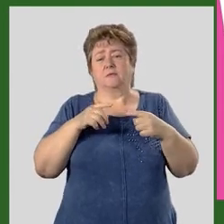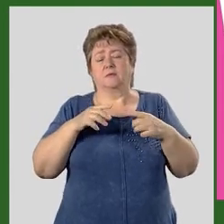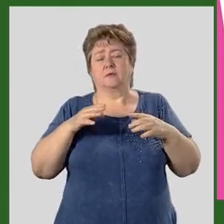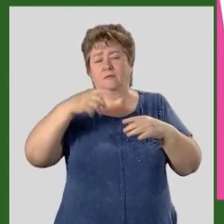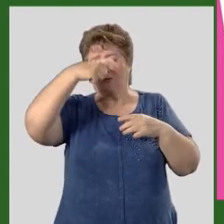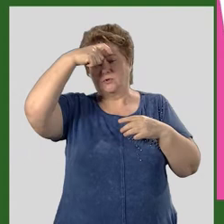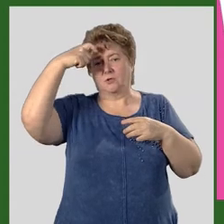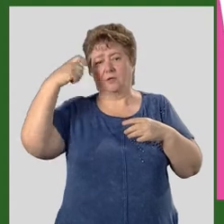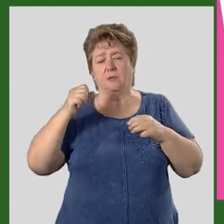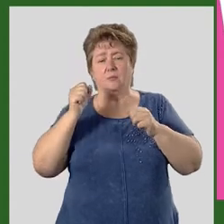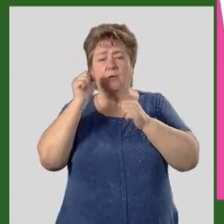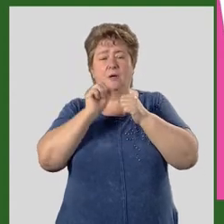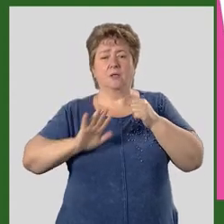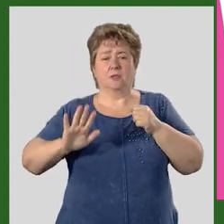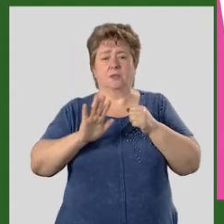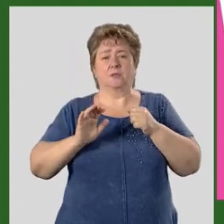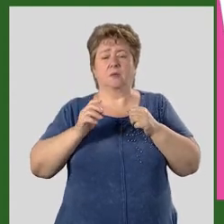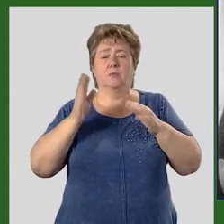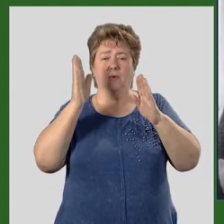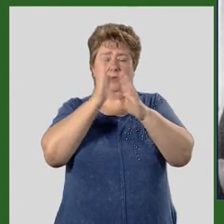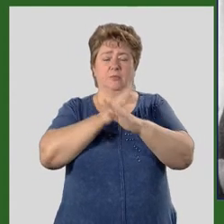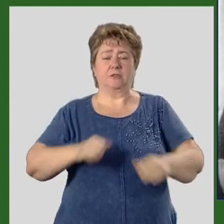в жарком азиатском климате.